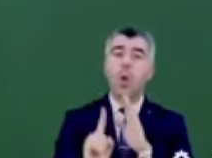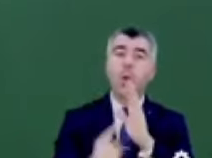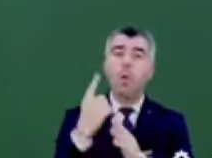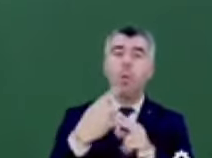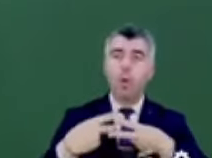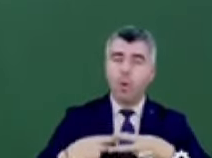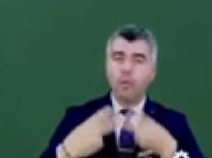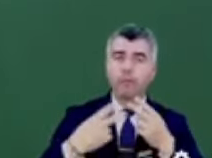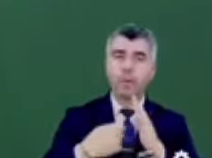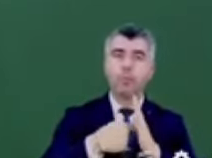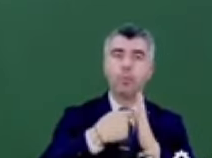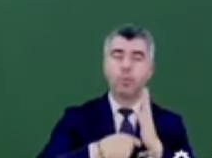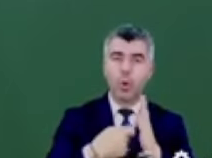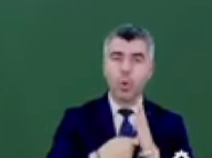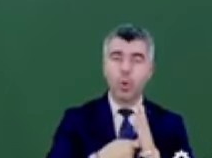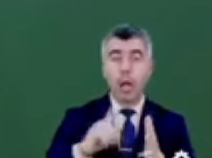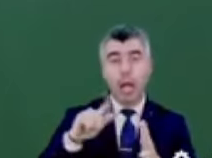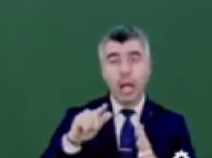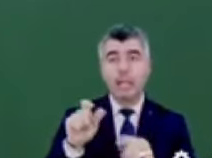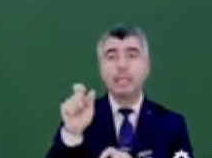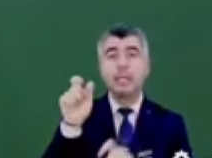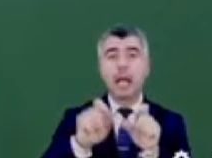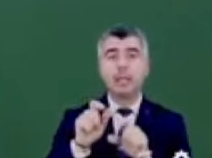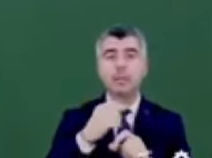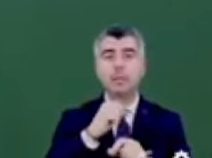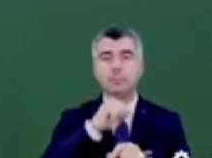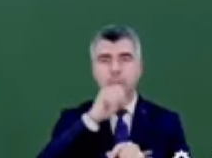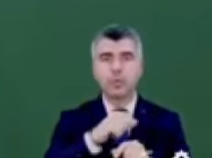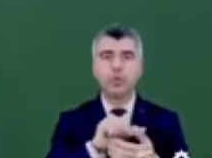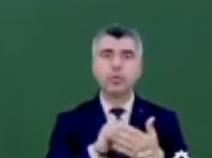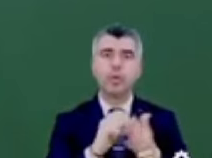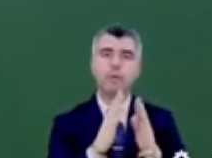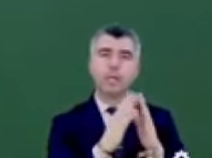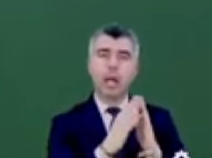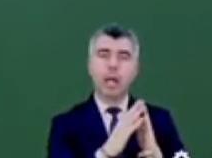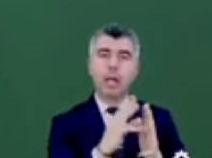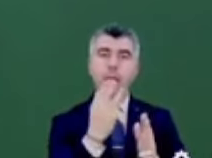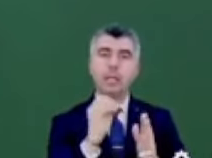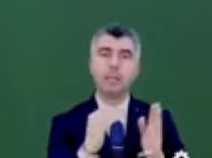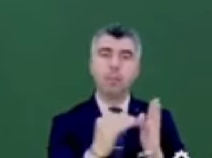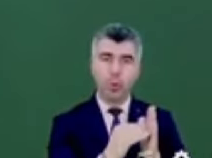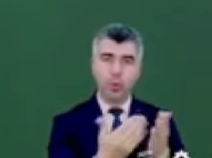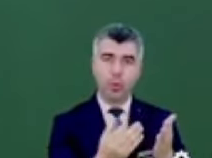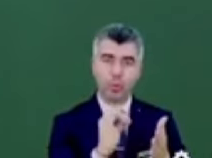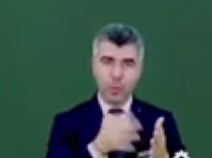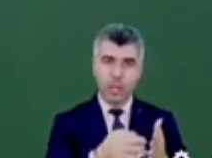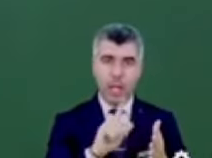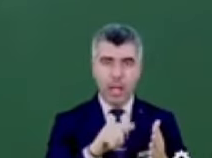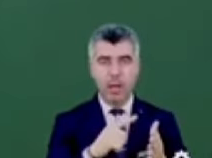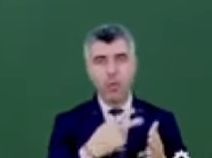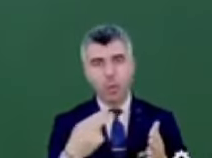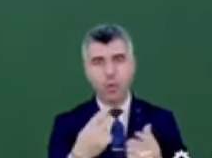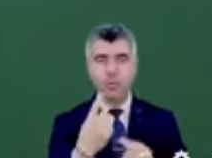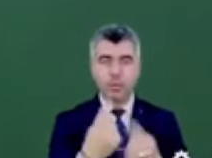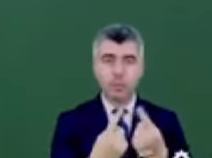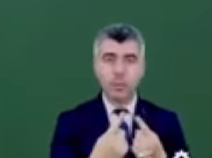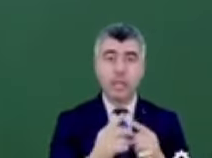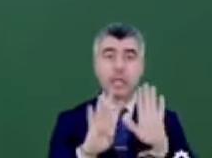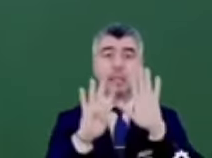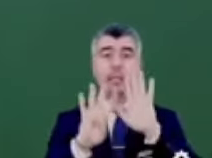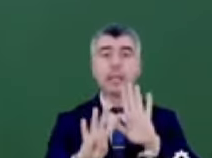المشروع واش كاينين الناس باغين يشريو هذا السكن واش كاين هذا السكن 90% من هذه